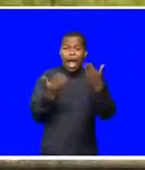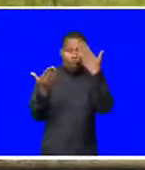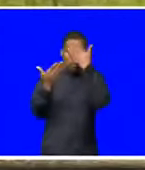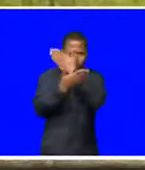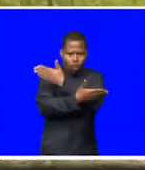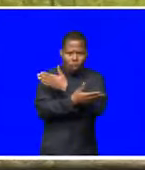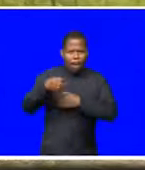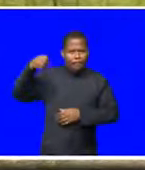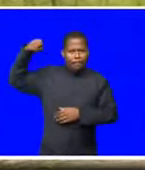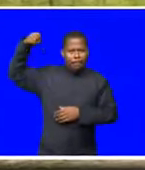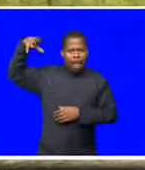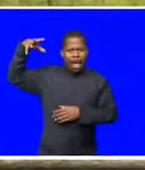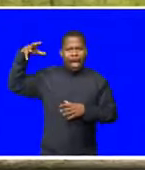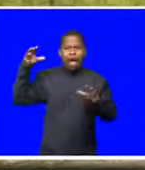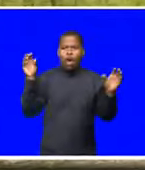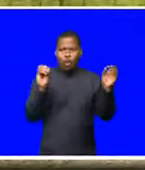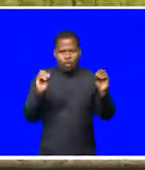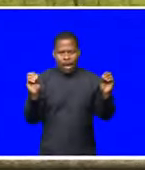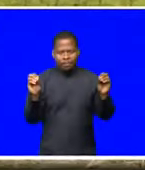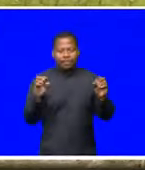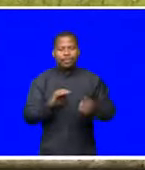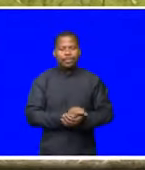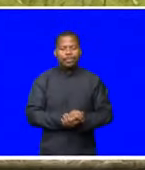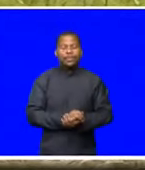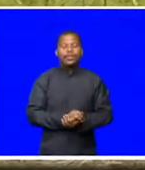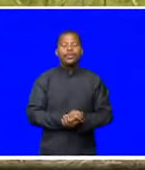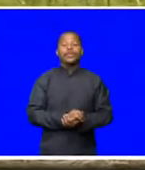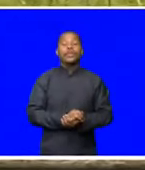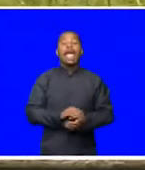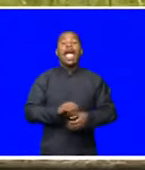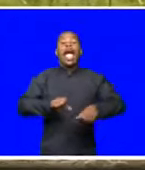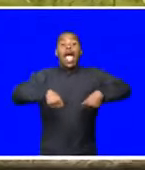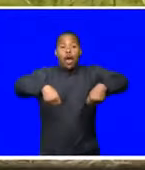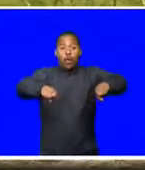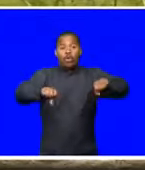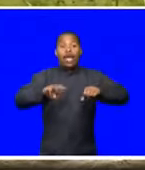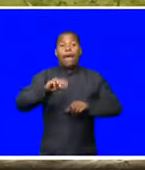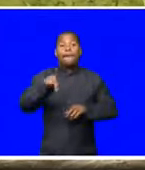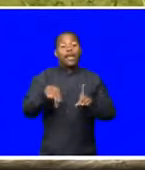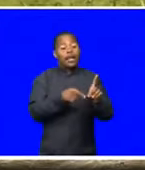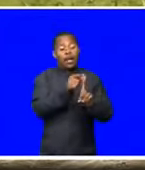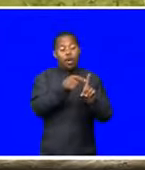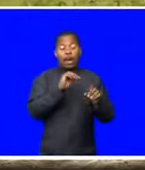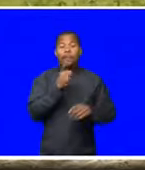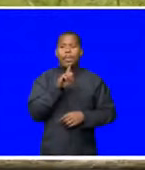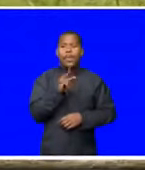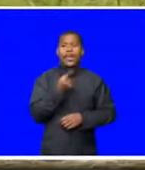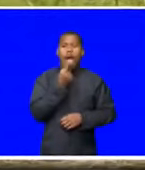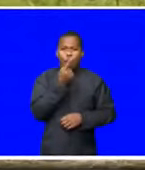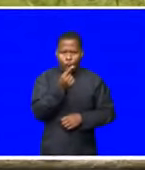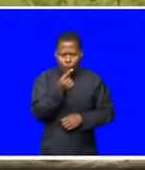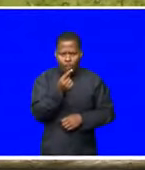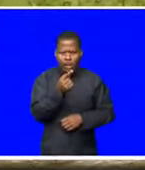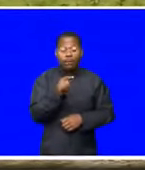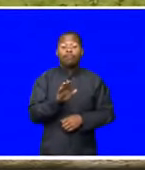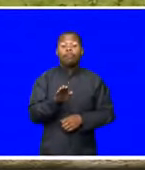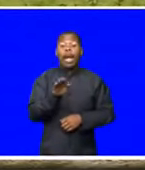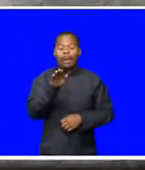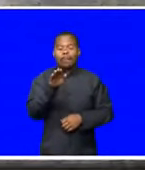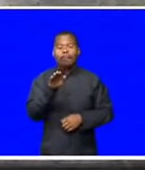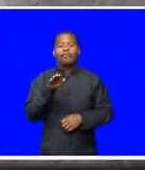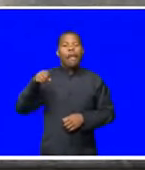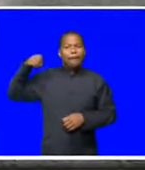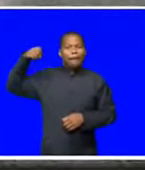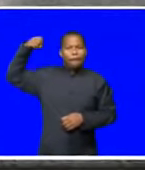lephalamende lenkundla yasekwaluseni Sibusiso Mapanesi Dlamini lithi iyalungiswa indzaba yokukhanyisa kule nkundla